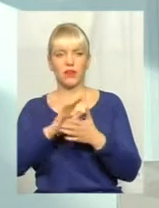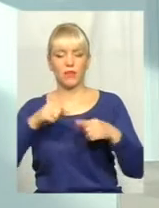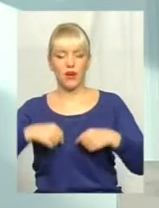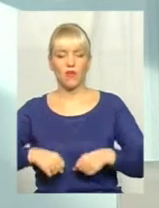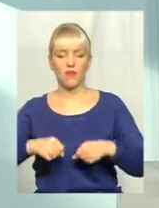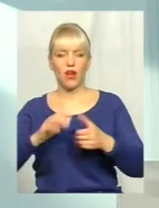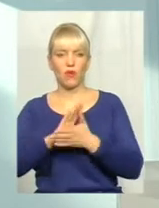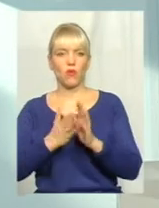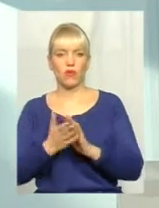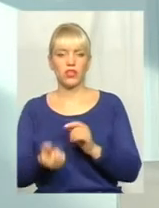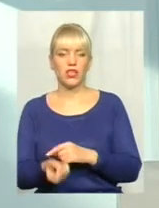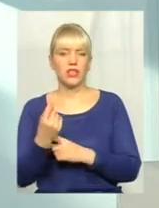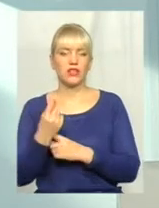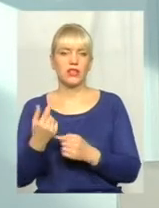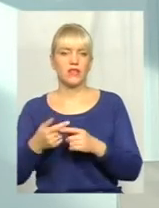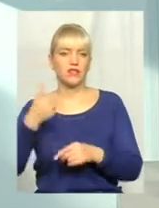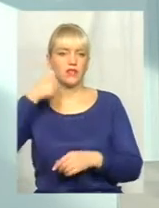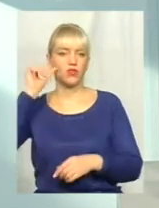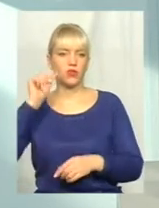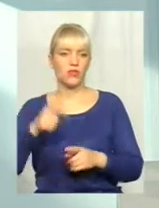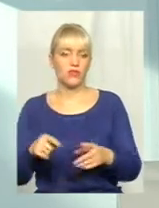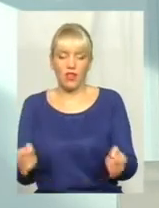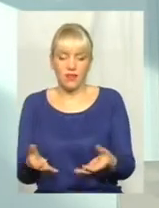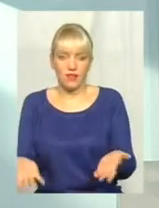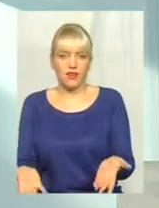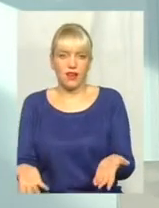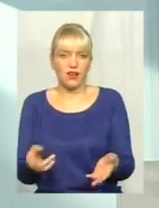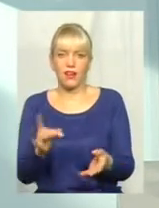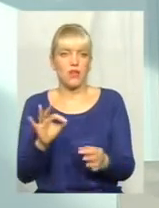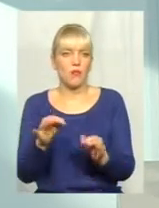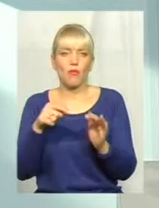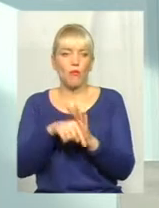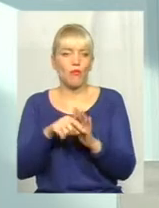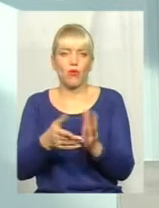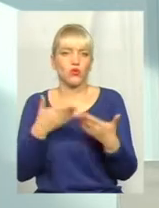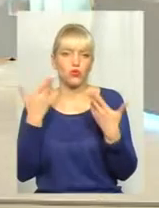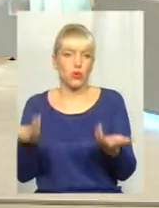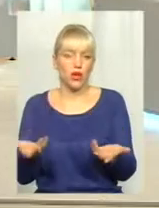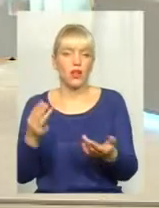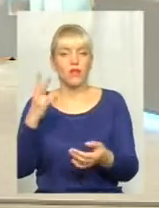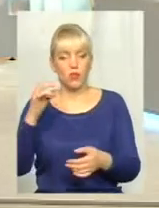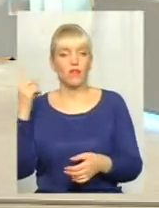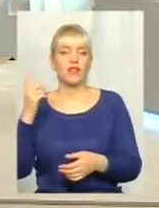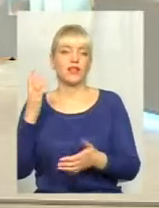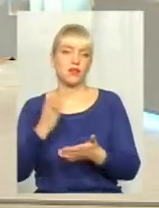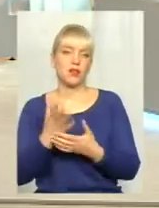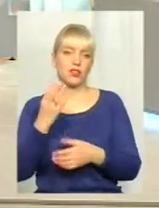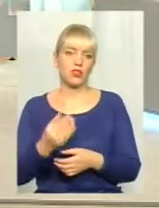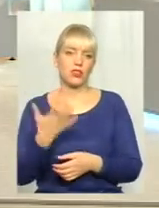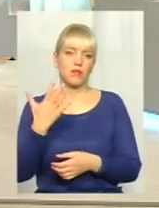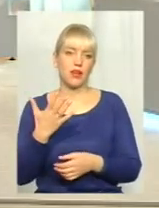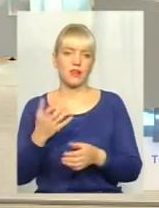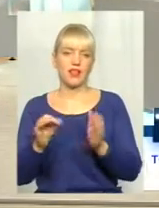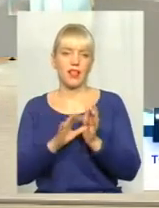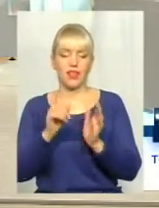угода появилася за вчора, вона ніяка, вона ні про що. Але разом з тим, власник має ще 5